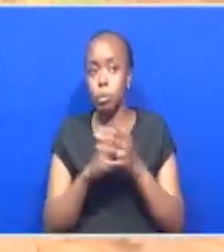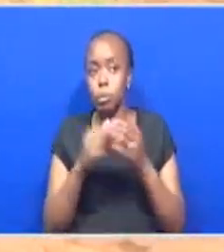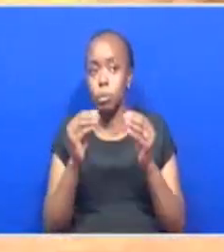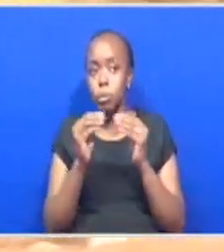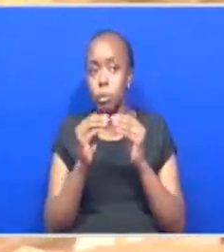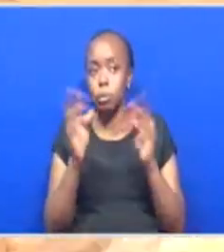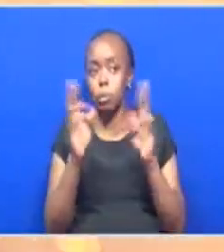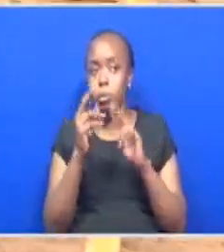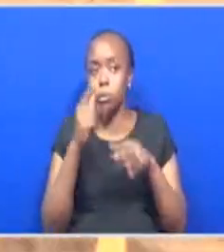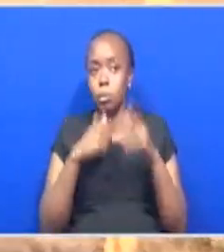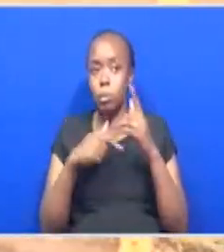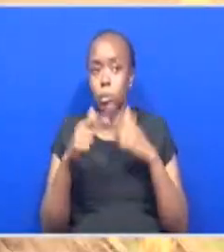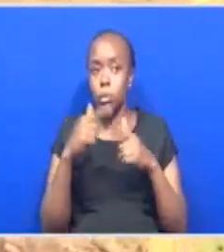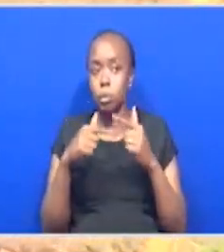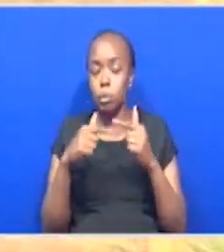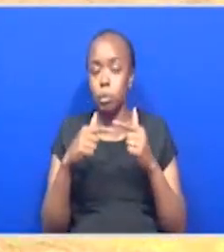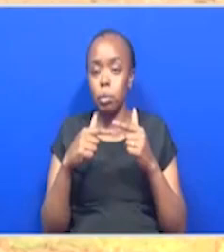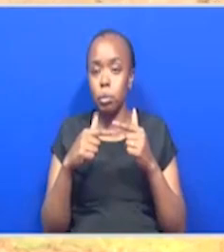tu nimekuja.